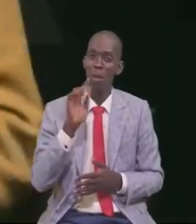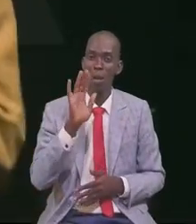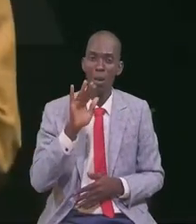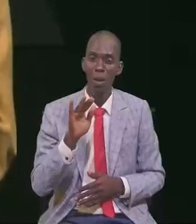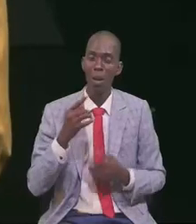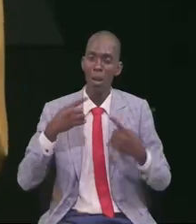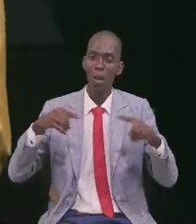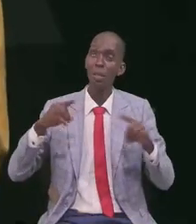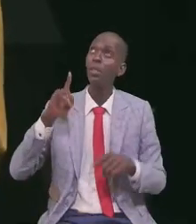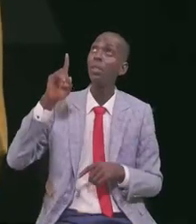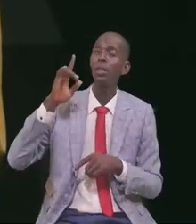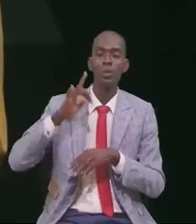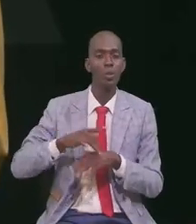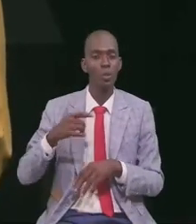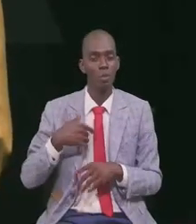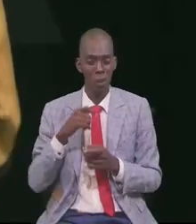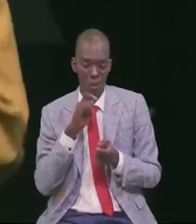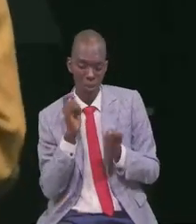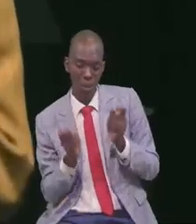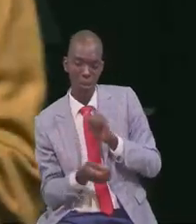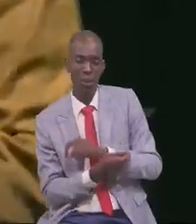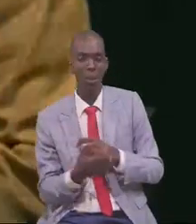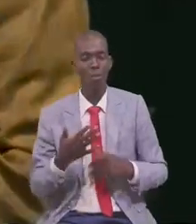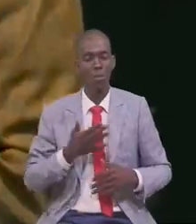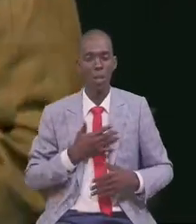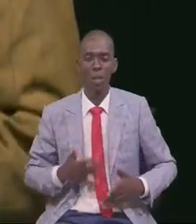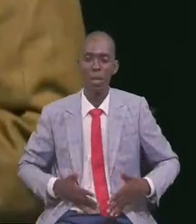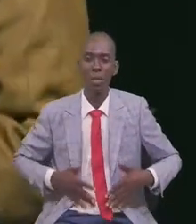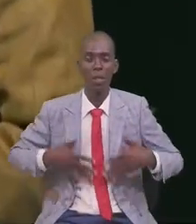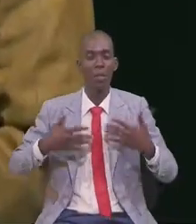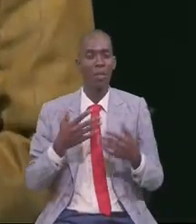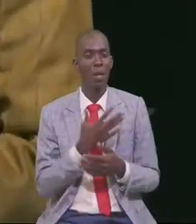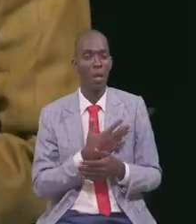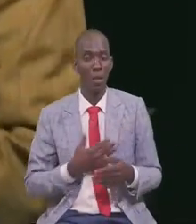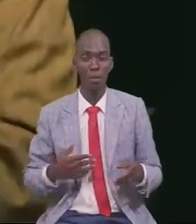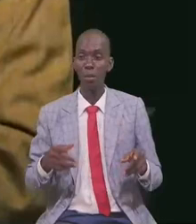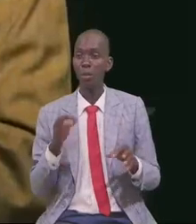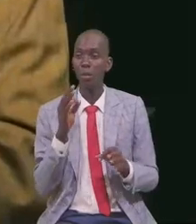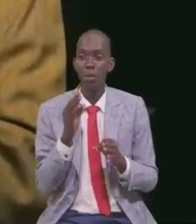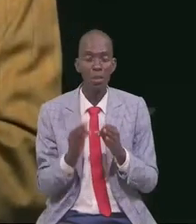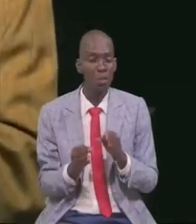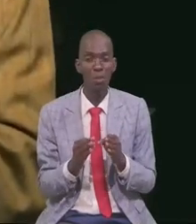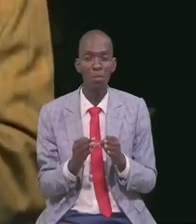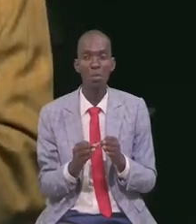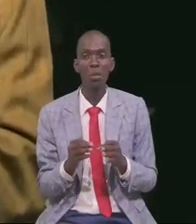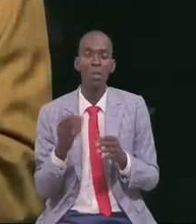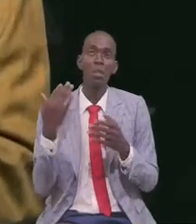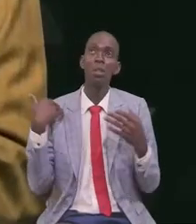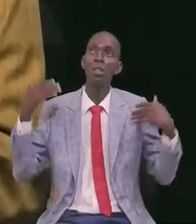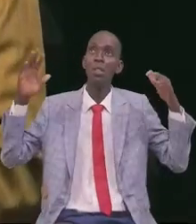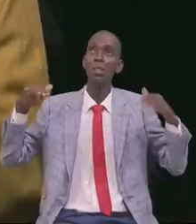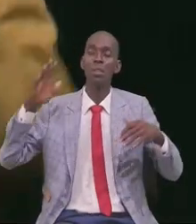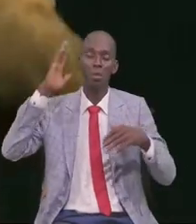m'a transformé, il a changé ma vie. Même les anges vont glorifier Dieu en ta